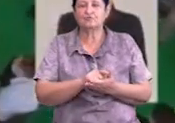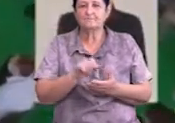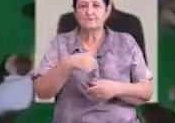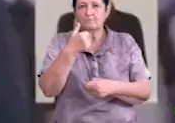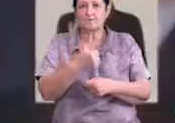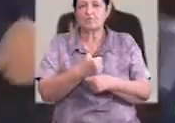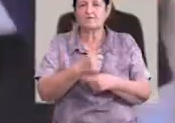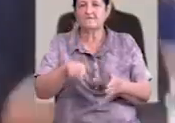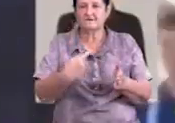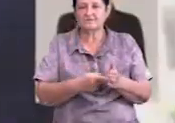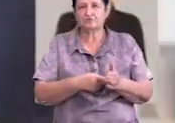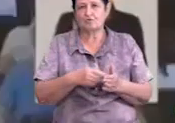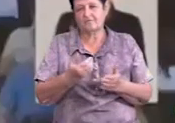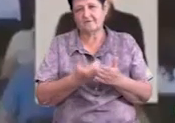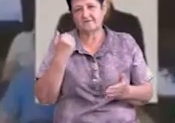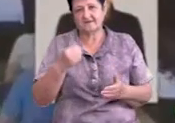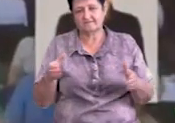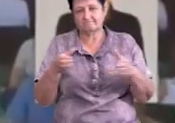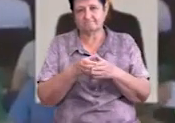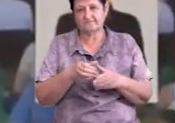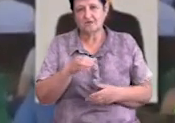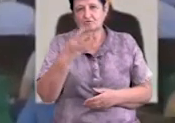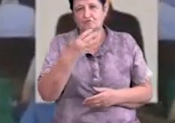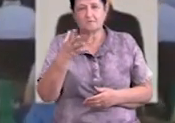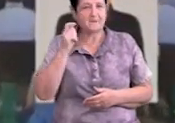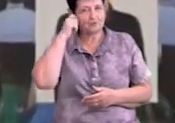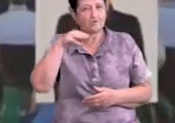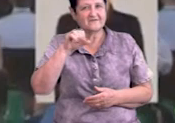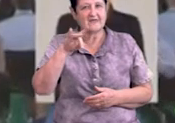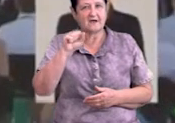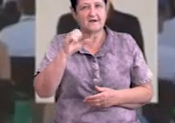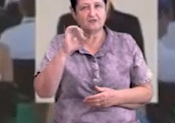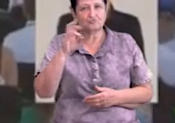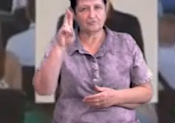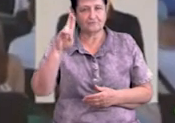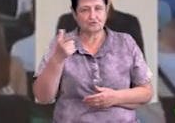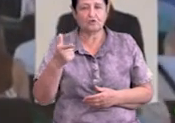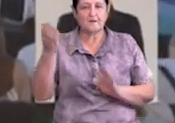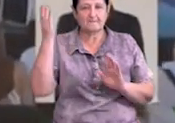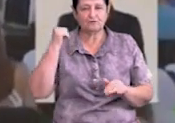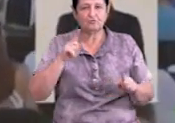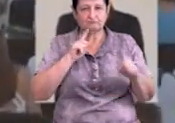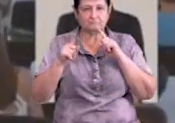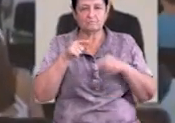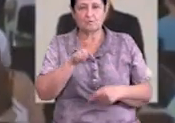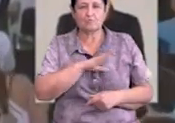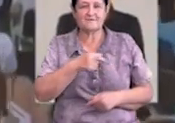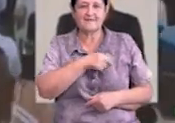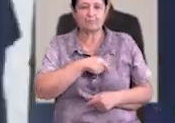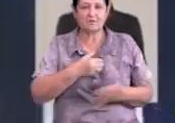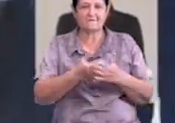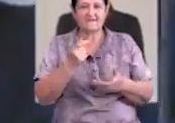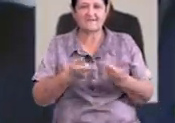цієї політсили. Юрію Тарасовцю 45 років. У минулому скликанні Чернігівської міської ради був депутатом від